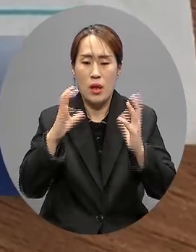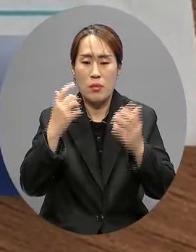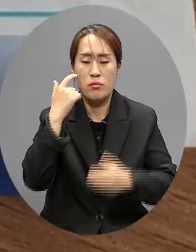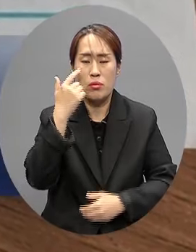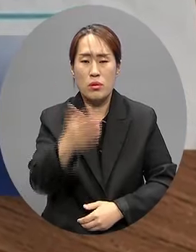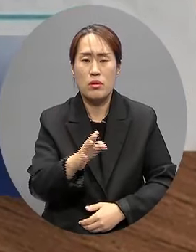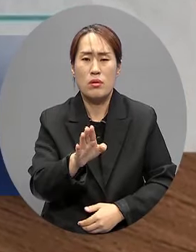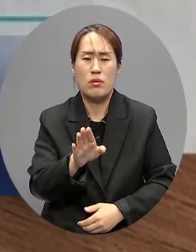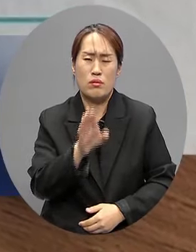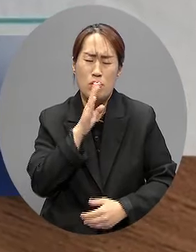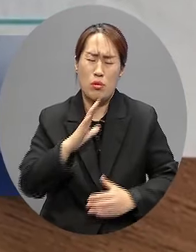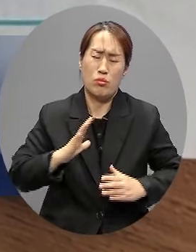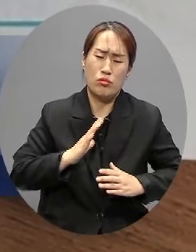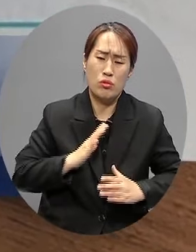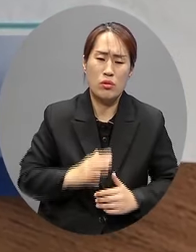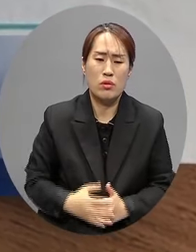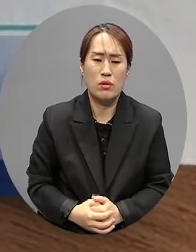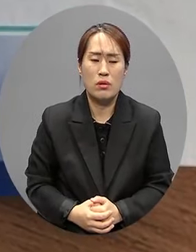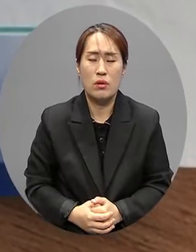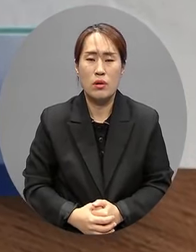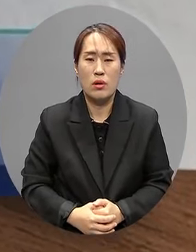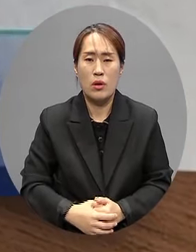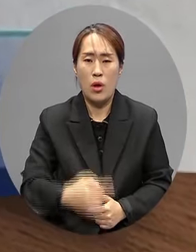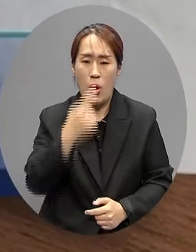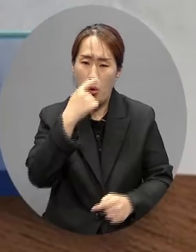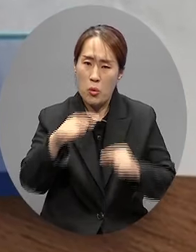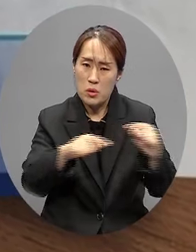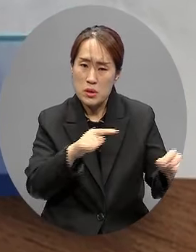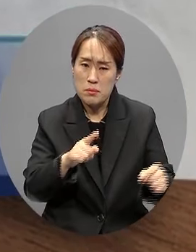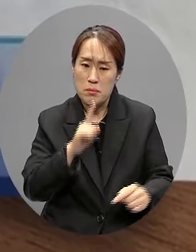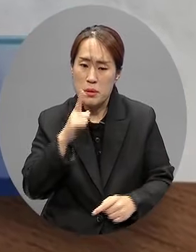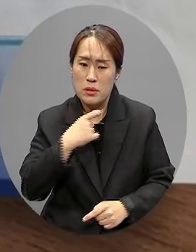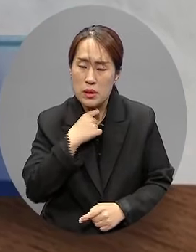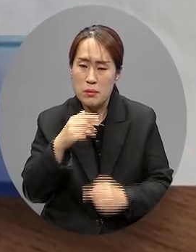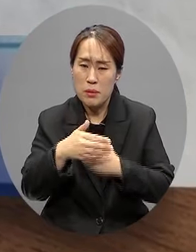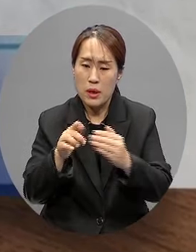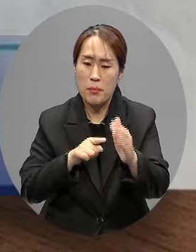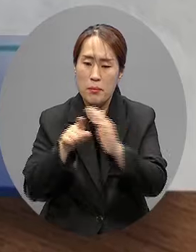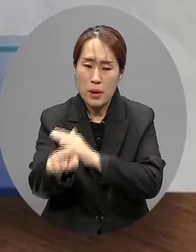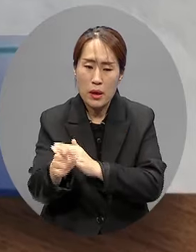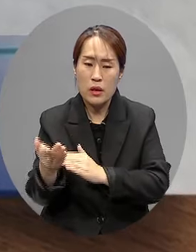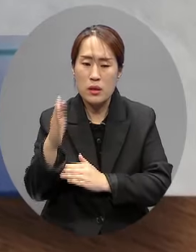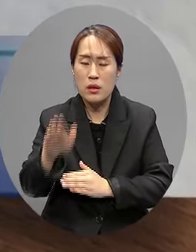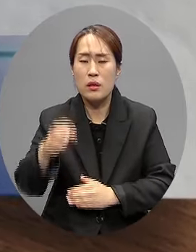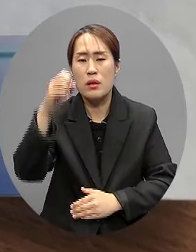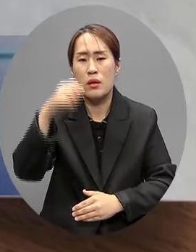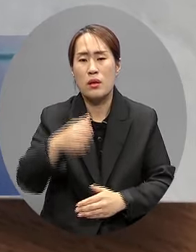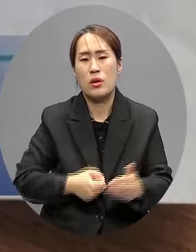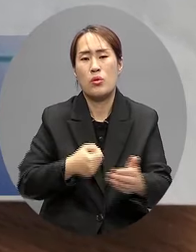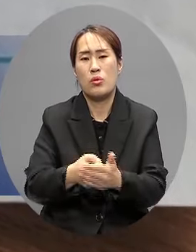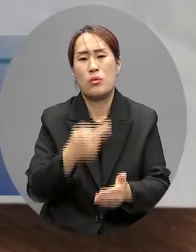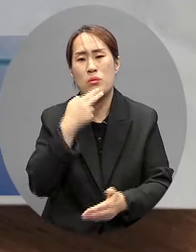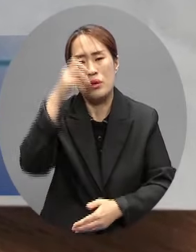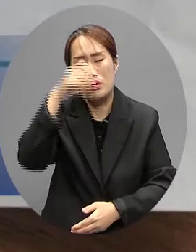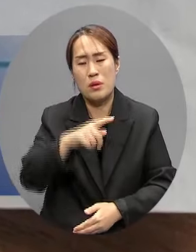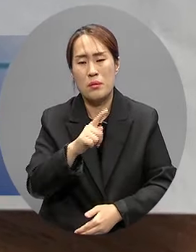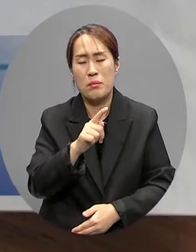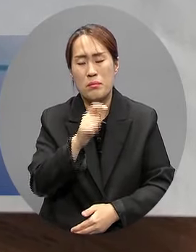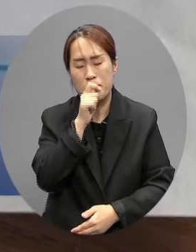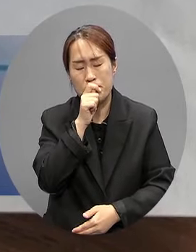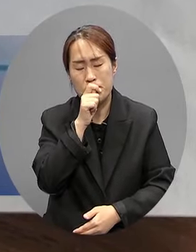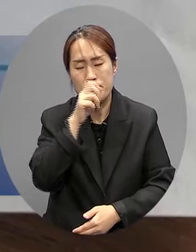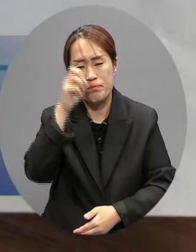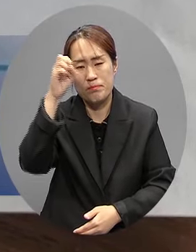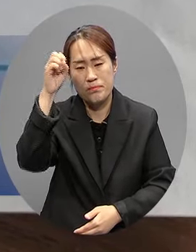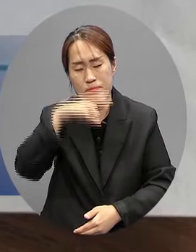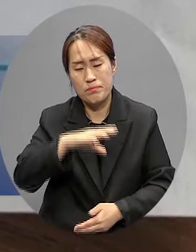물어봤더니 너무 무서웠대 코치님한테 얘기하려고 그 방에 찾아갔는데 용기가 나지 않아서 자기는 이제